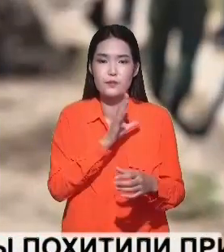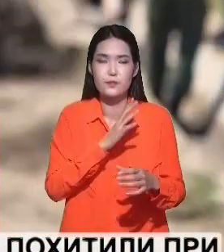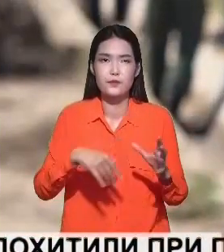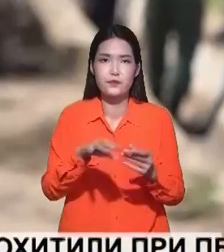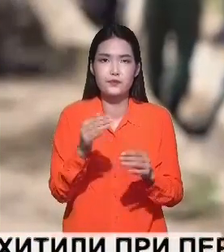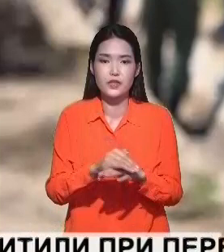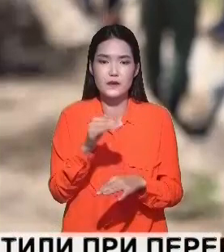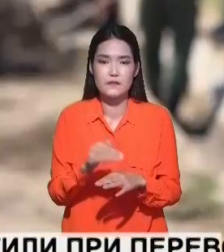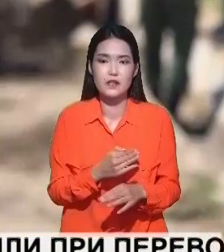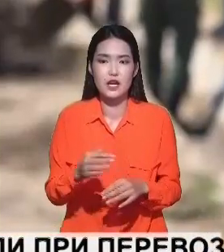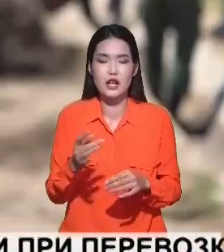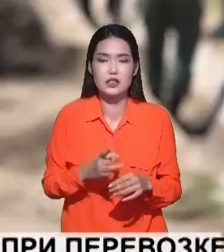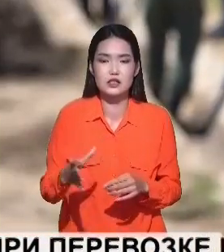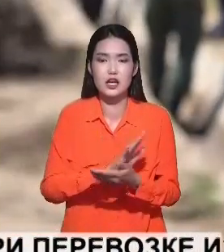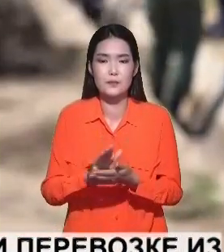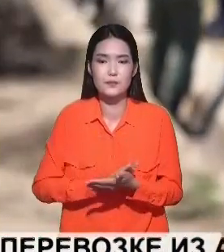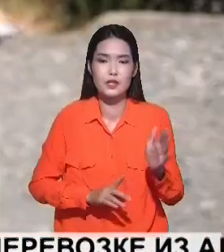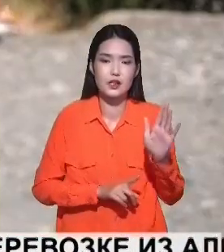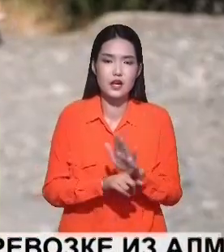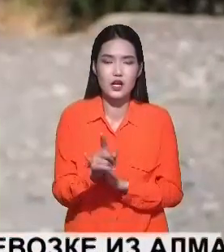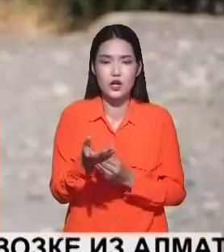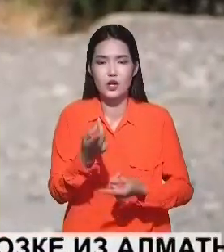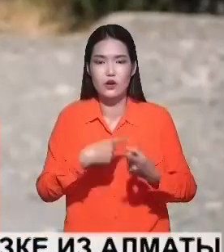волонтеры приехали в этот регион, чтобы протянуть руку помощи.